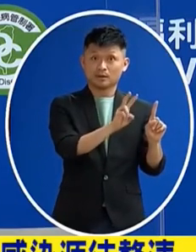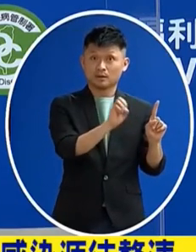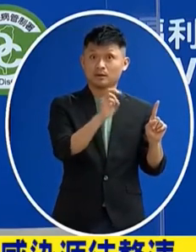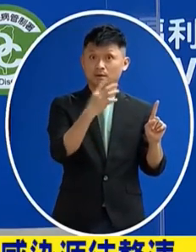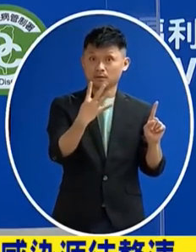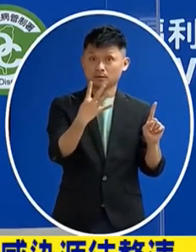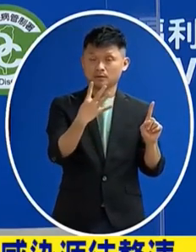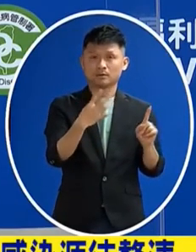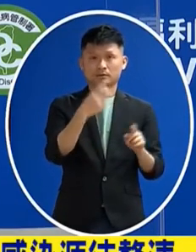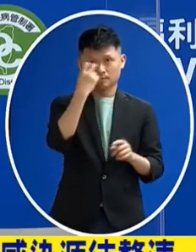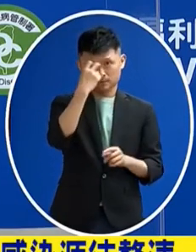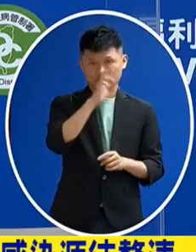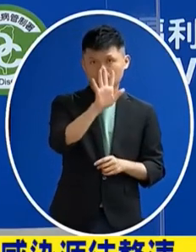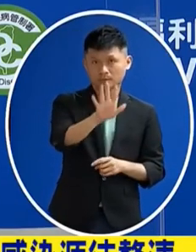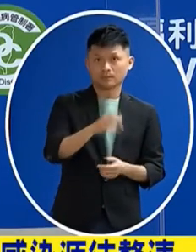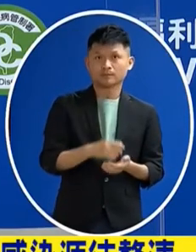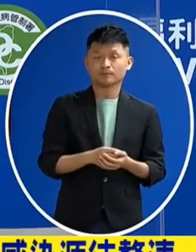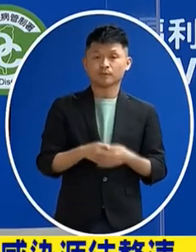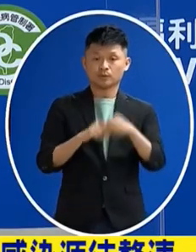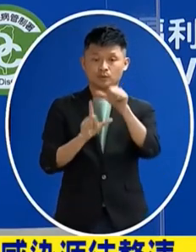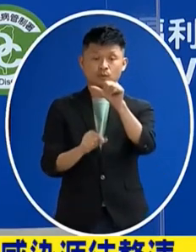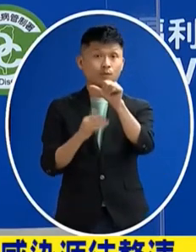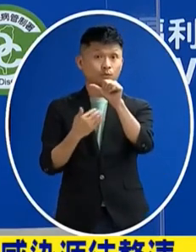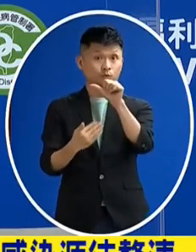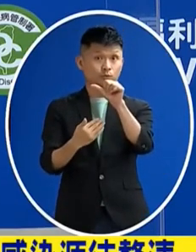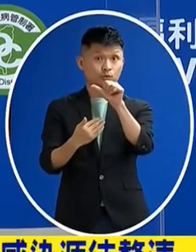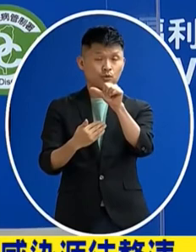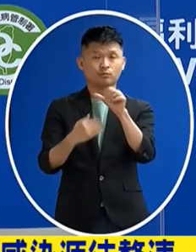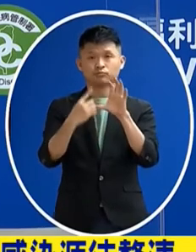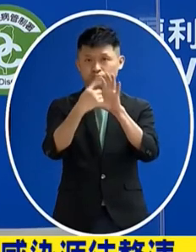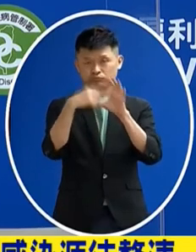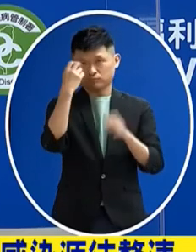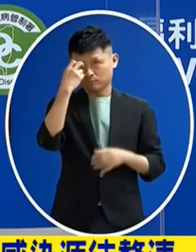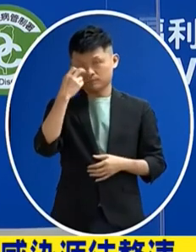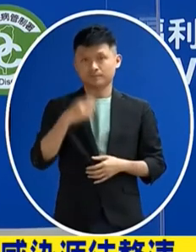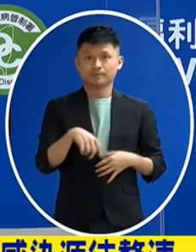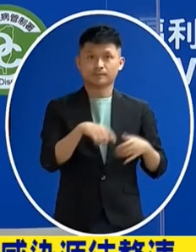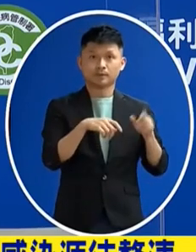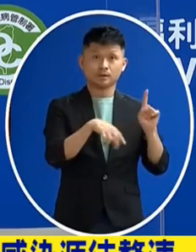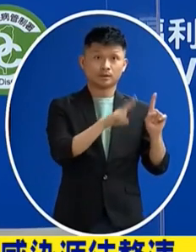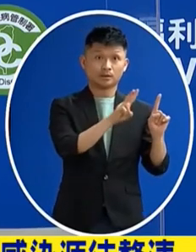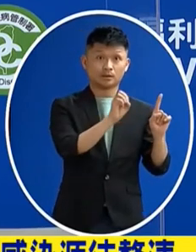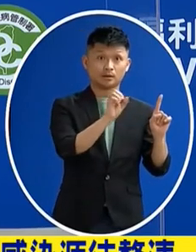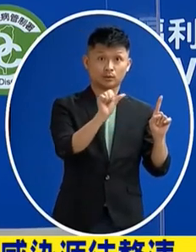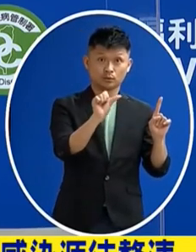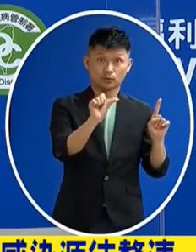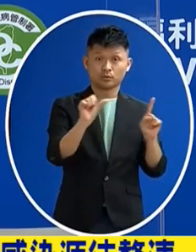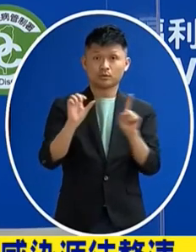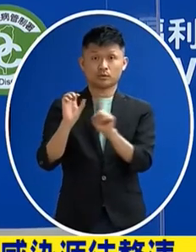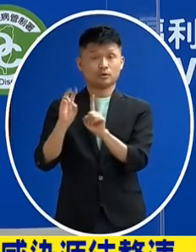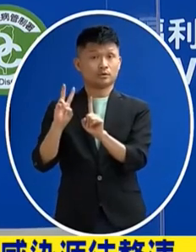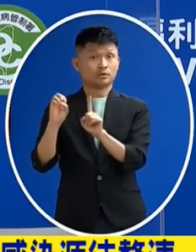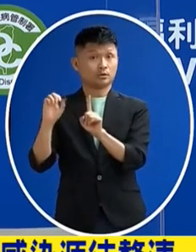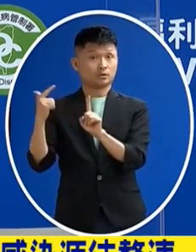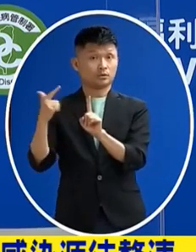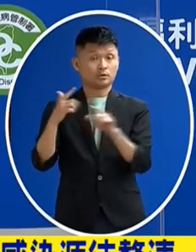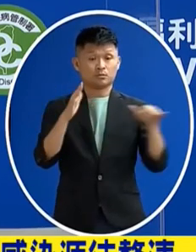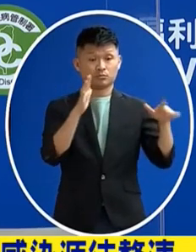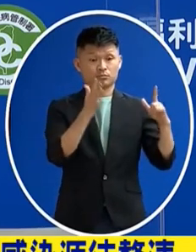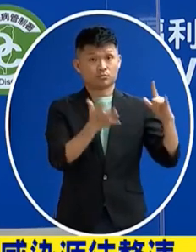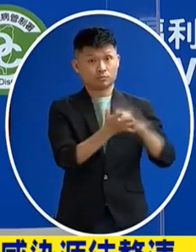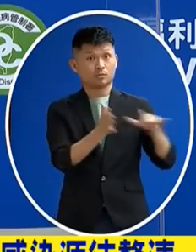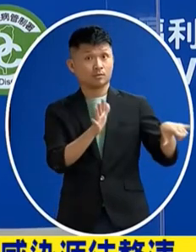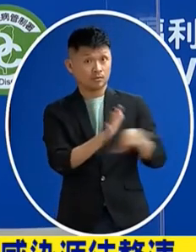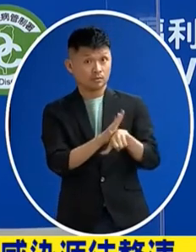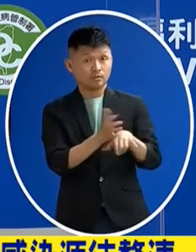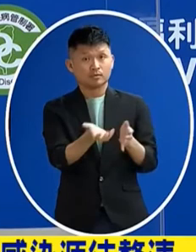疫哈，均在5月9号接受采检。那按1205及1206是在入境的时候有告知说有